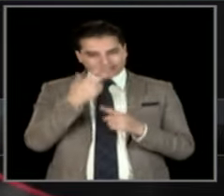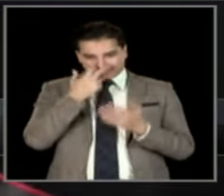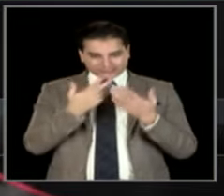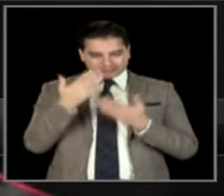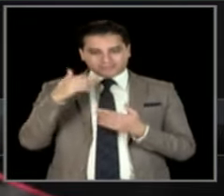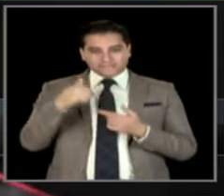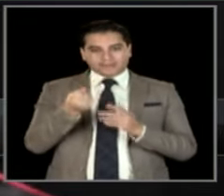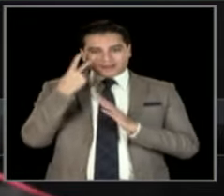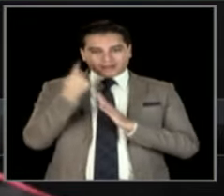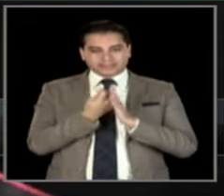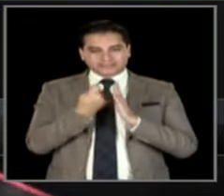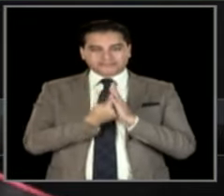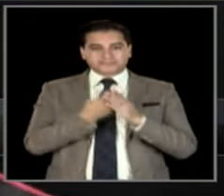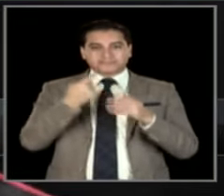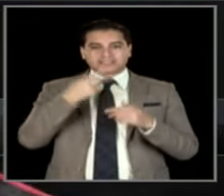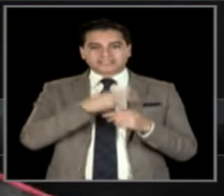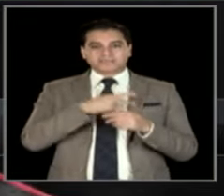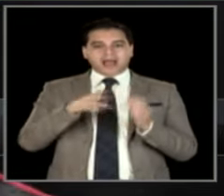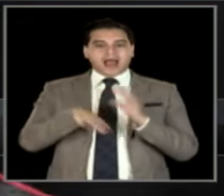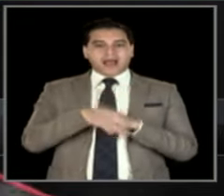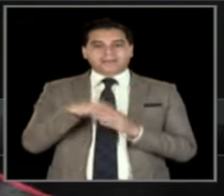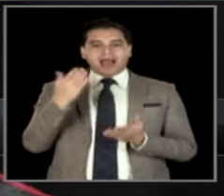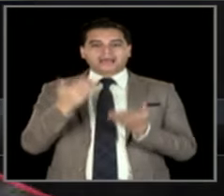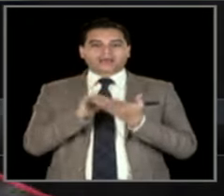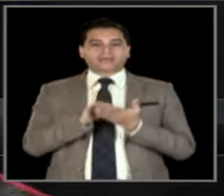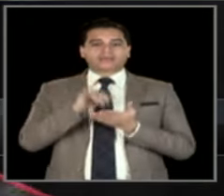أفغاني مؤلف رواية عداء الطائرة الورقية؟